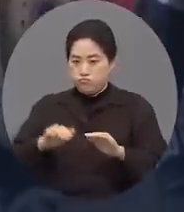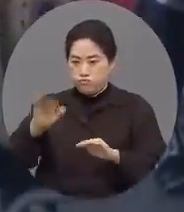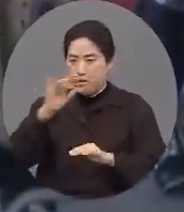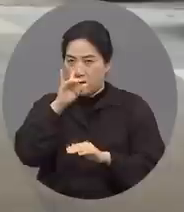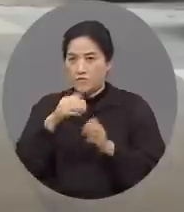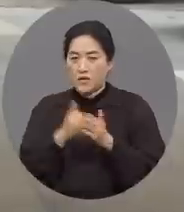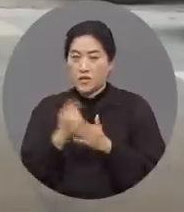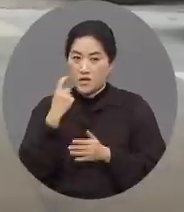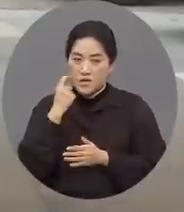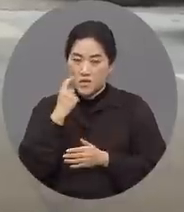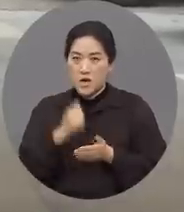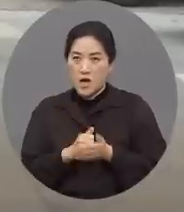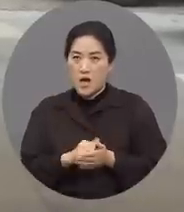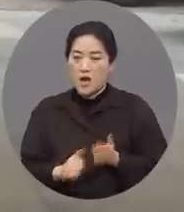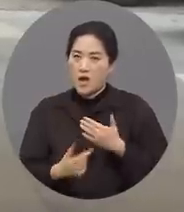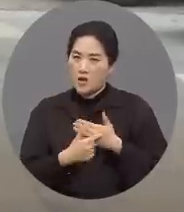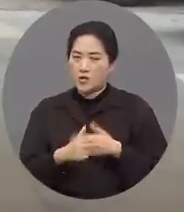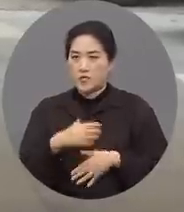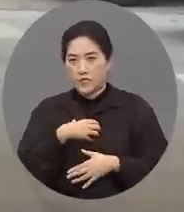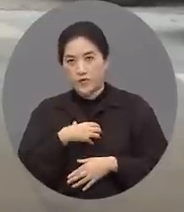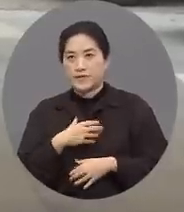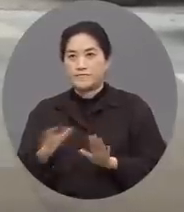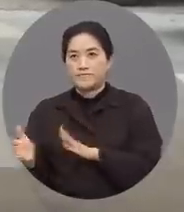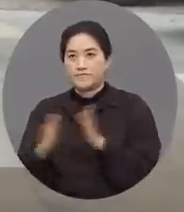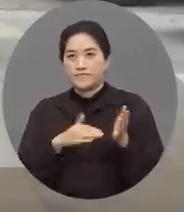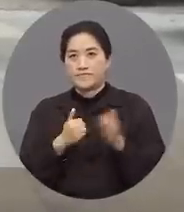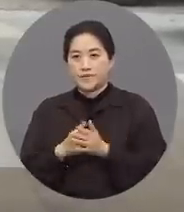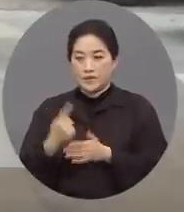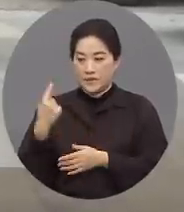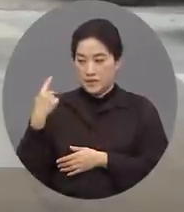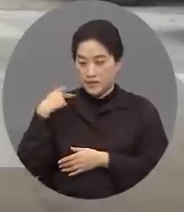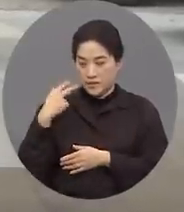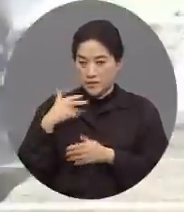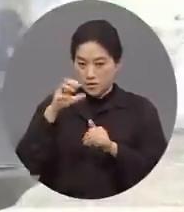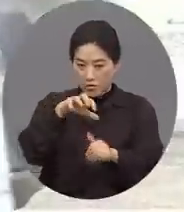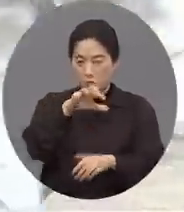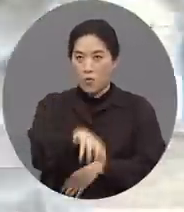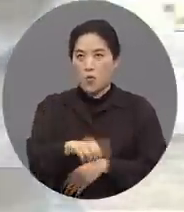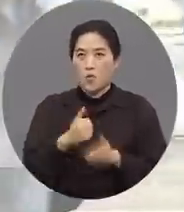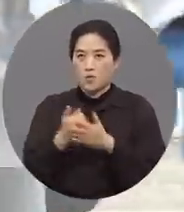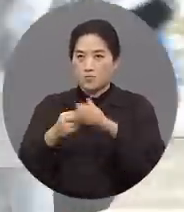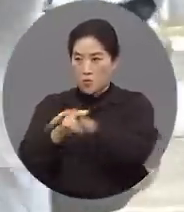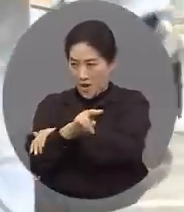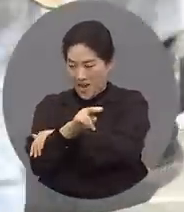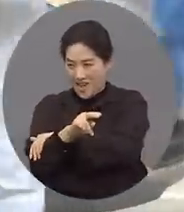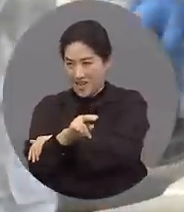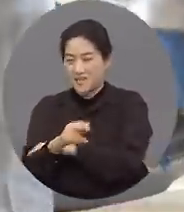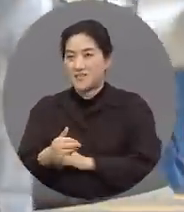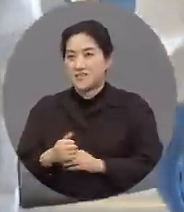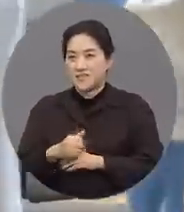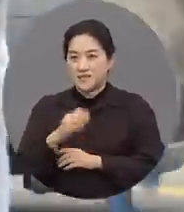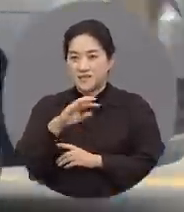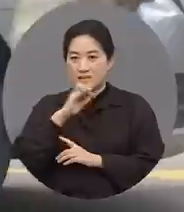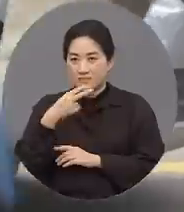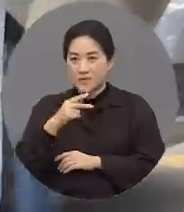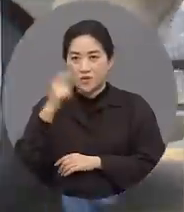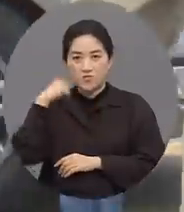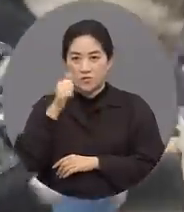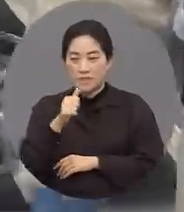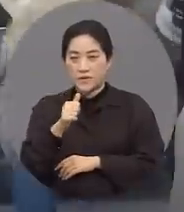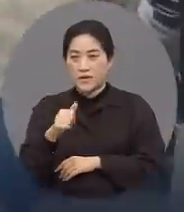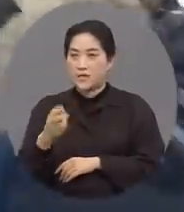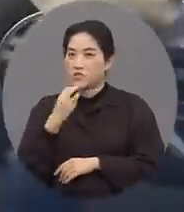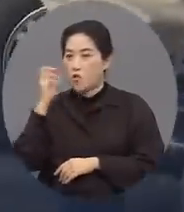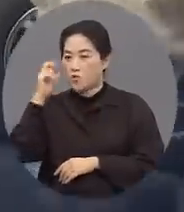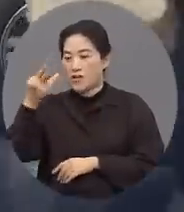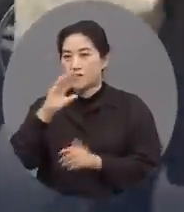해야죠. 이틀 전 격리 장소에서 도망친 40대 중국인 확진자는 오늘 서울의 한 호텔에서 경찰에 붙잡혔습니다.